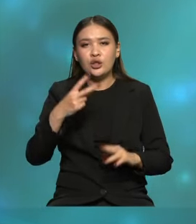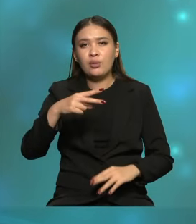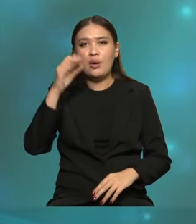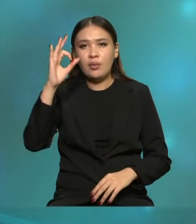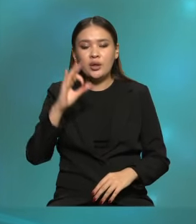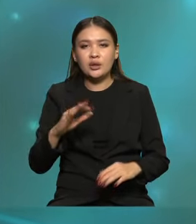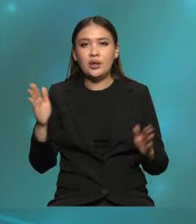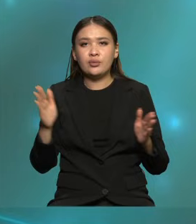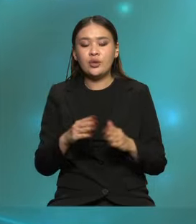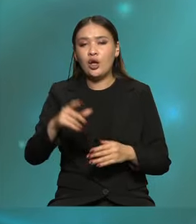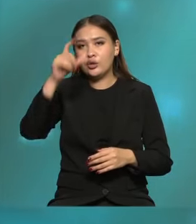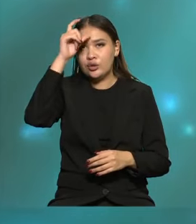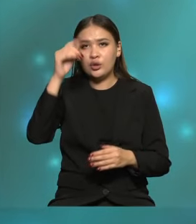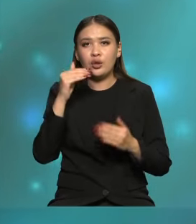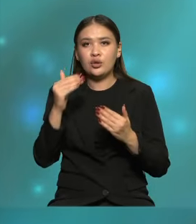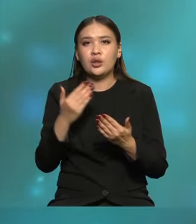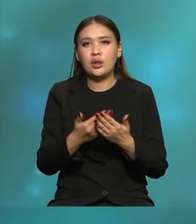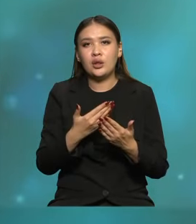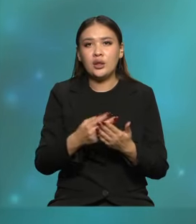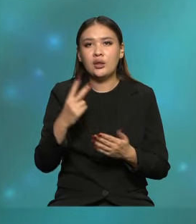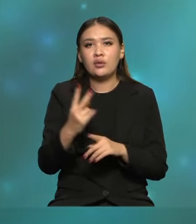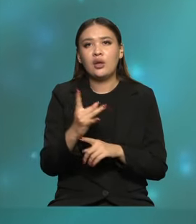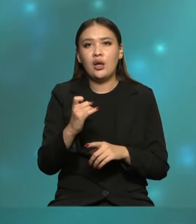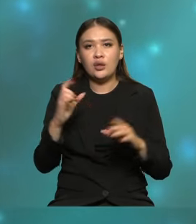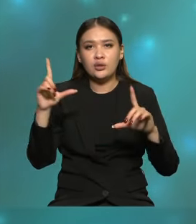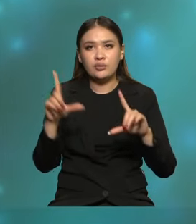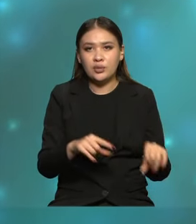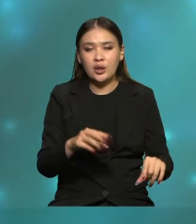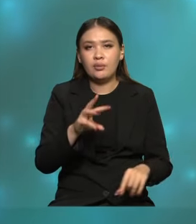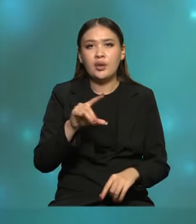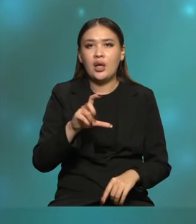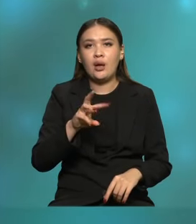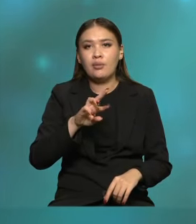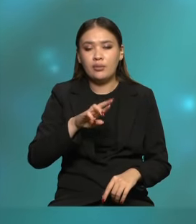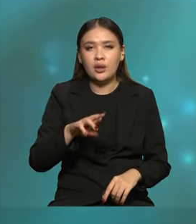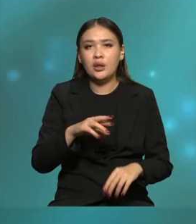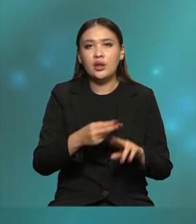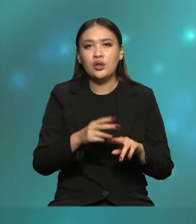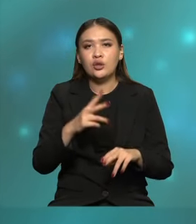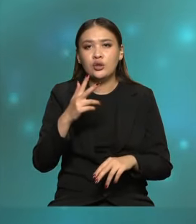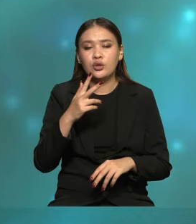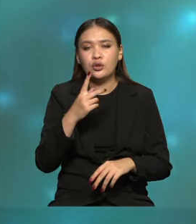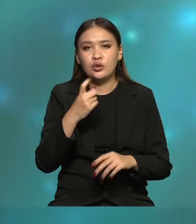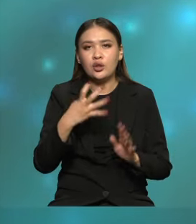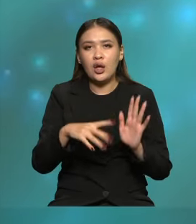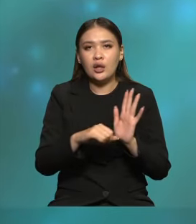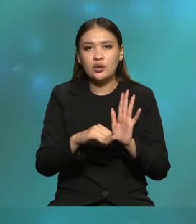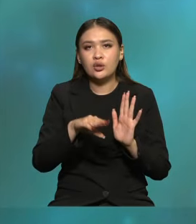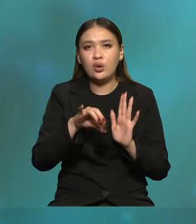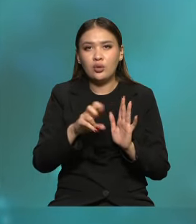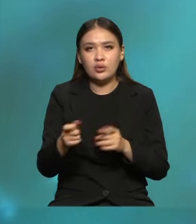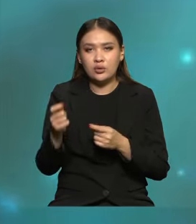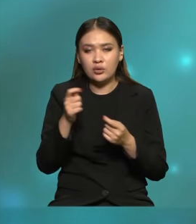аз әкелінген. Түркиялық өнімдердің үлесі шамамен 2 есе азайған. Ал Мьянмадан биыл 3 миллион долларға 146 тонна. Үндістаннан